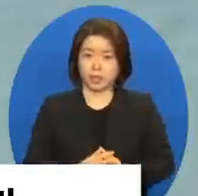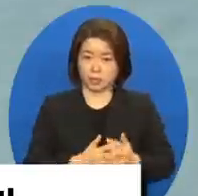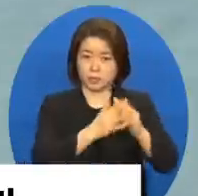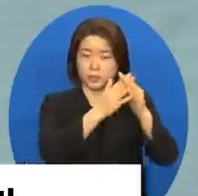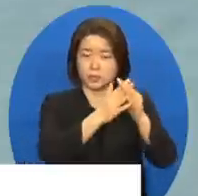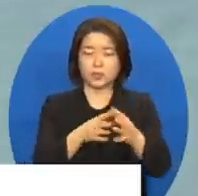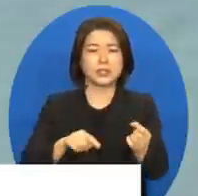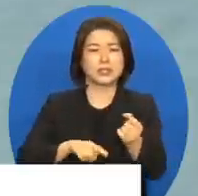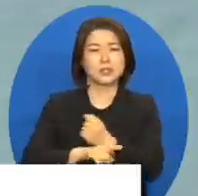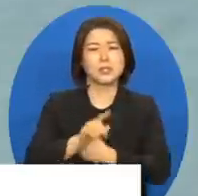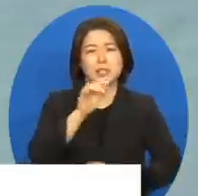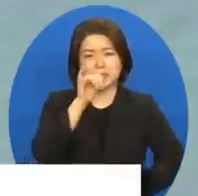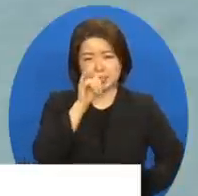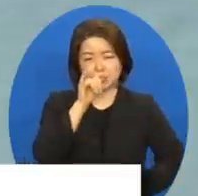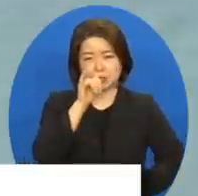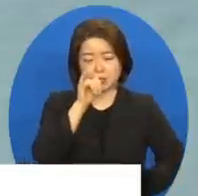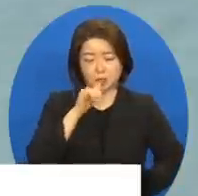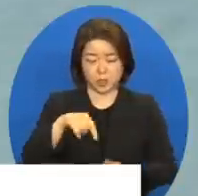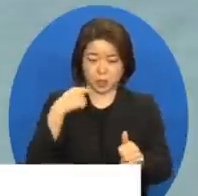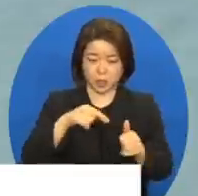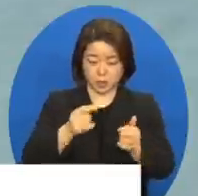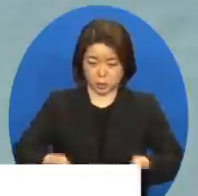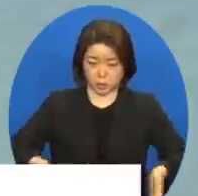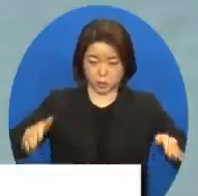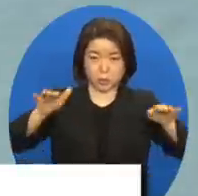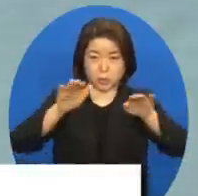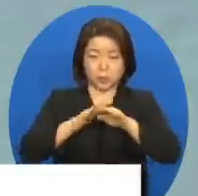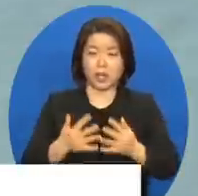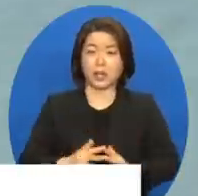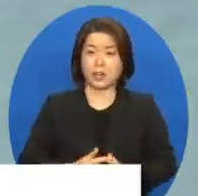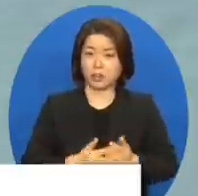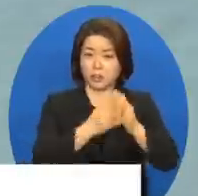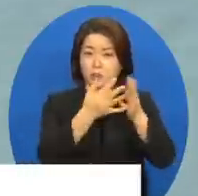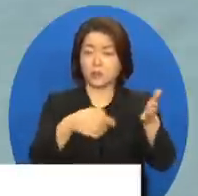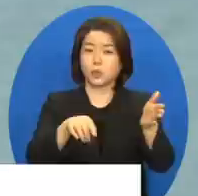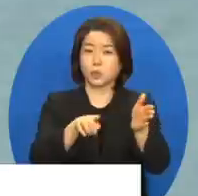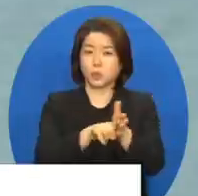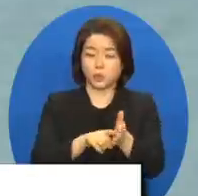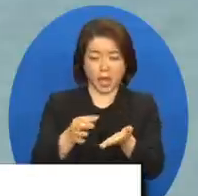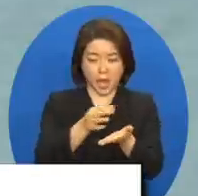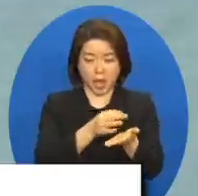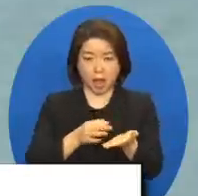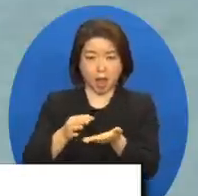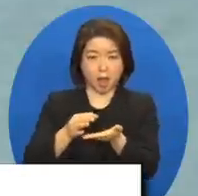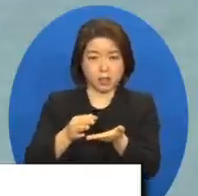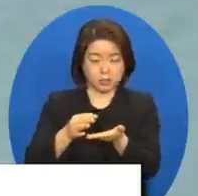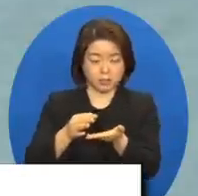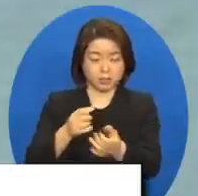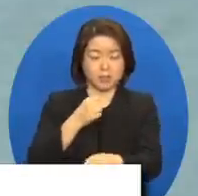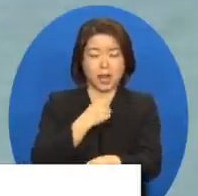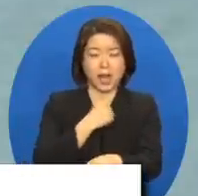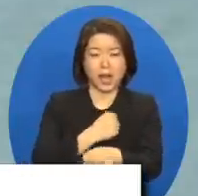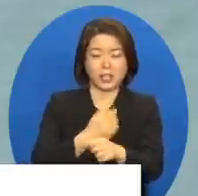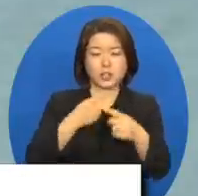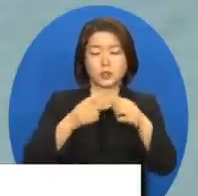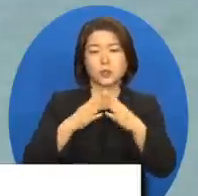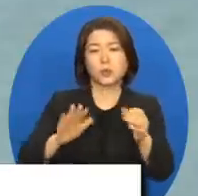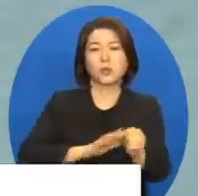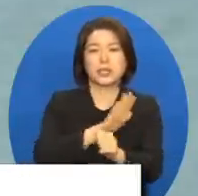일이라 교육관 건축을 위한 헌금을 하는 교회 사랑 주일로 겸해서